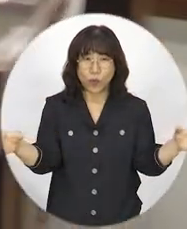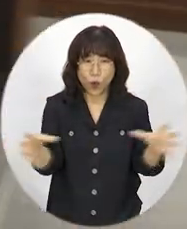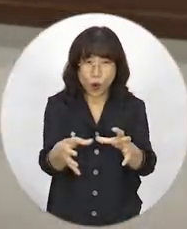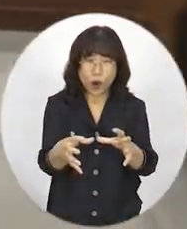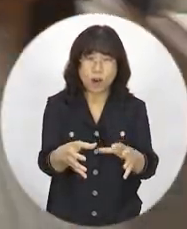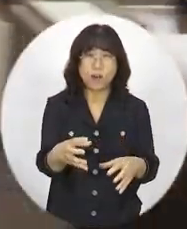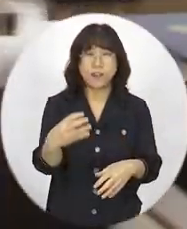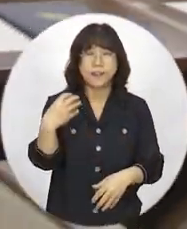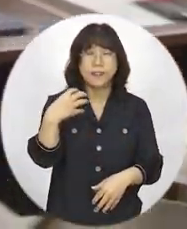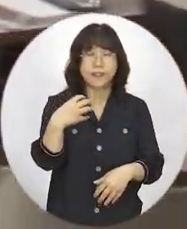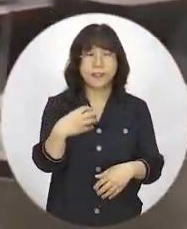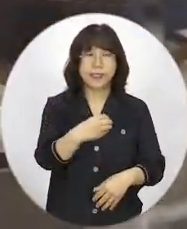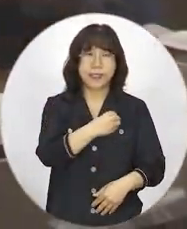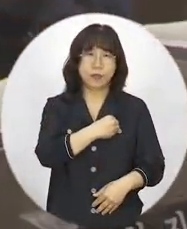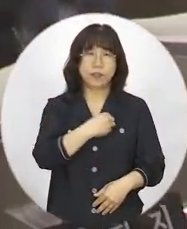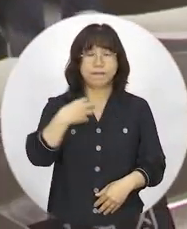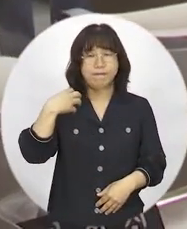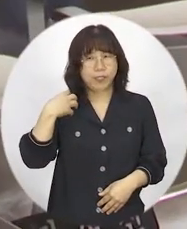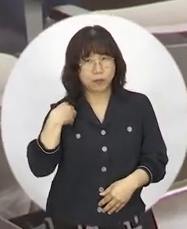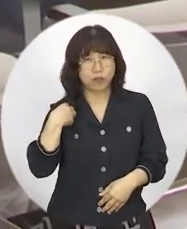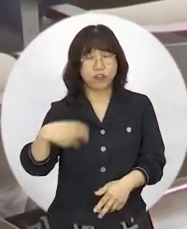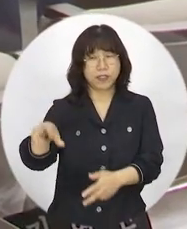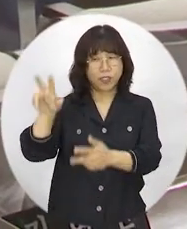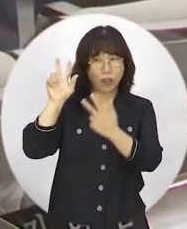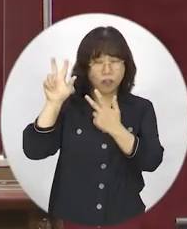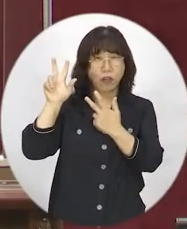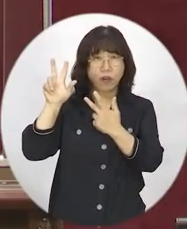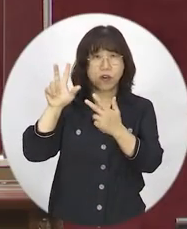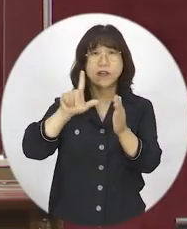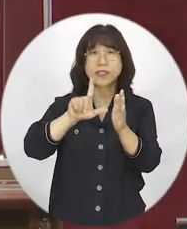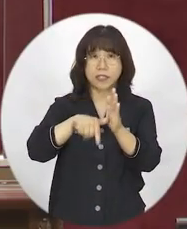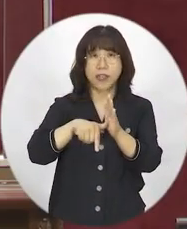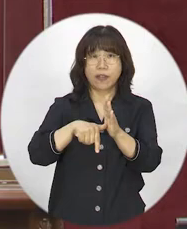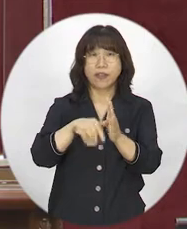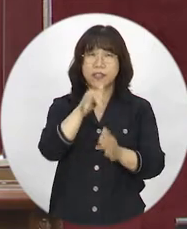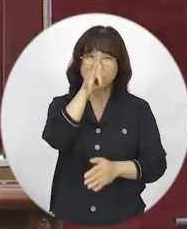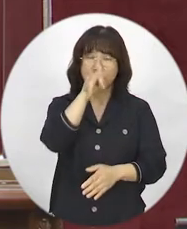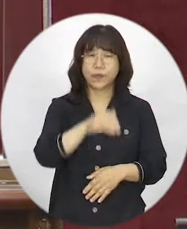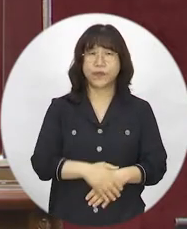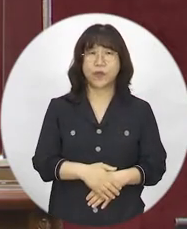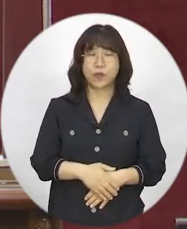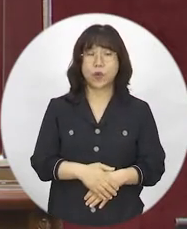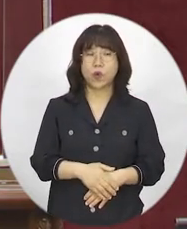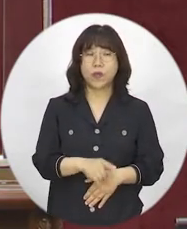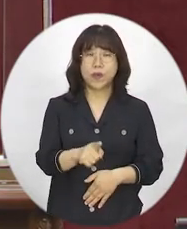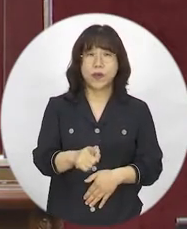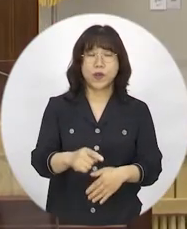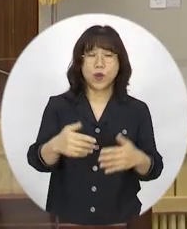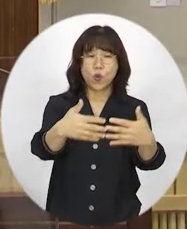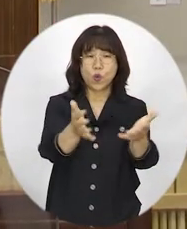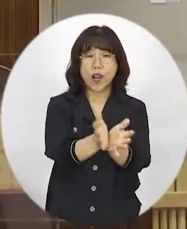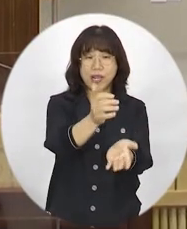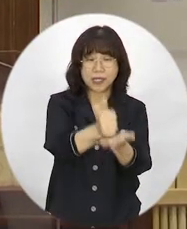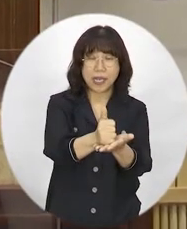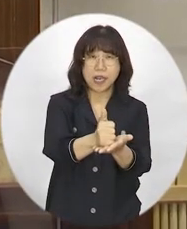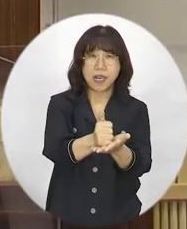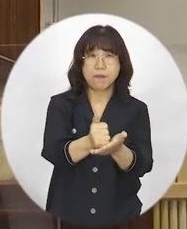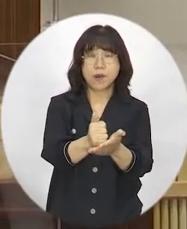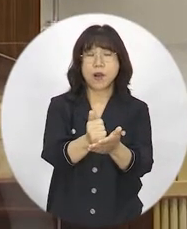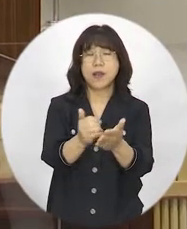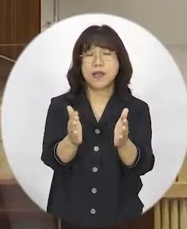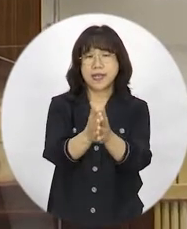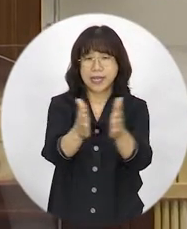일동이 의원의 직무를 성실히 수행할 것을 선서하는 시간을 가졌습니다. 이어 최동철 의장의 개회사와